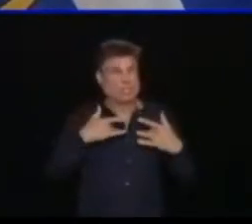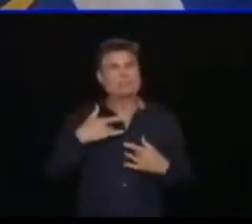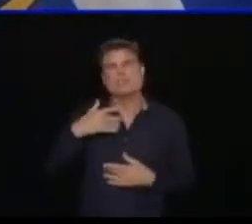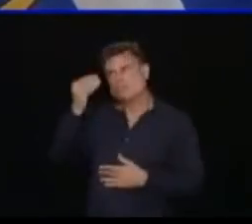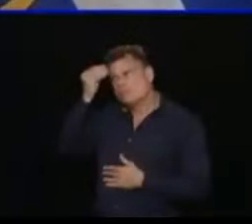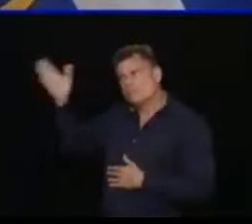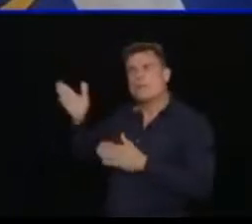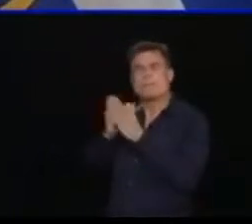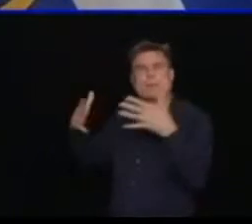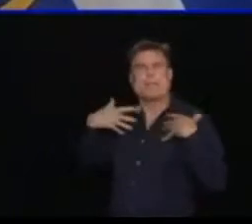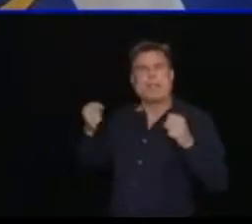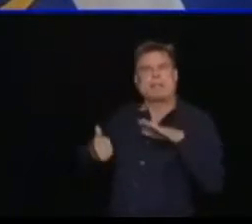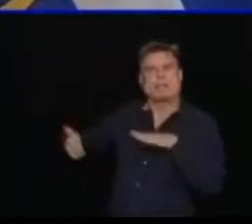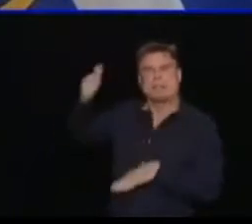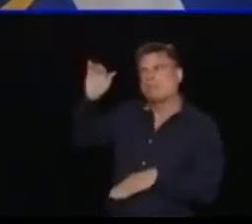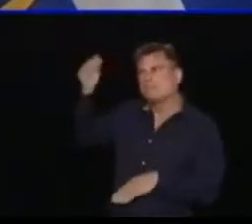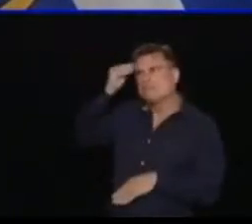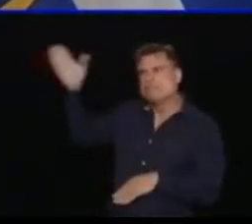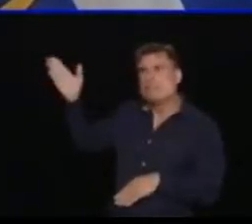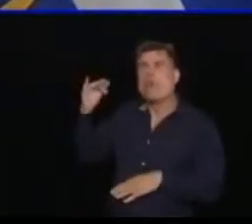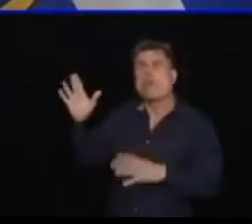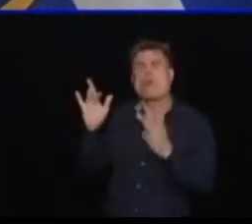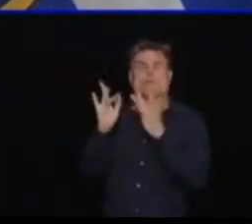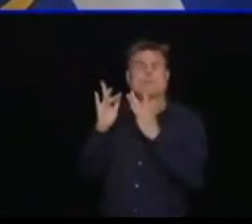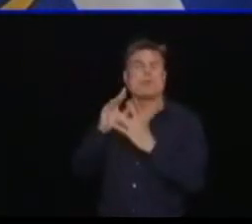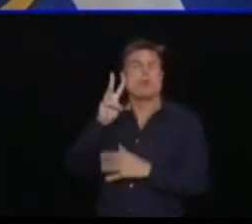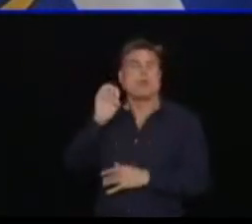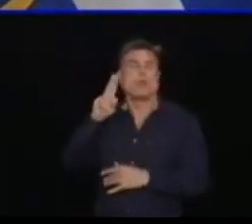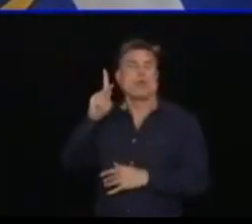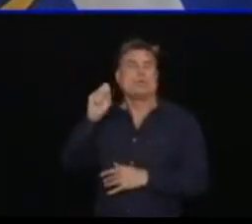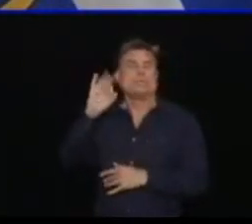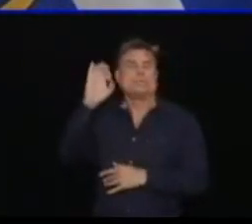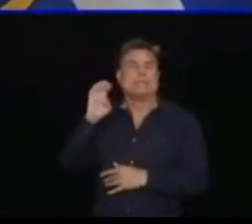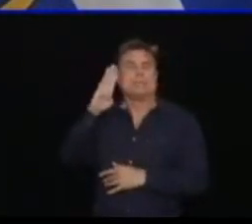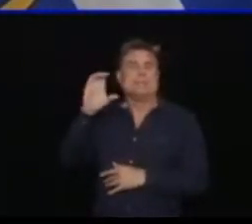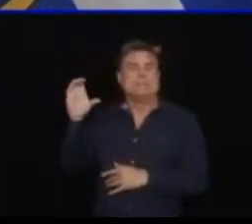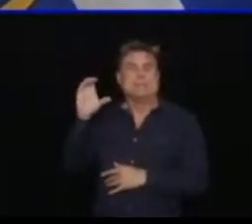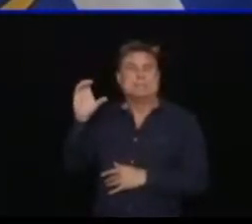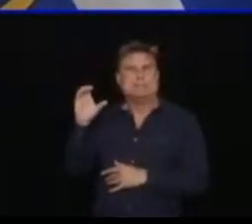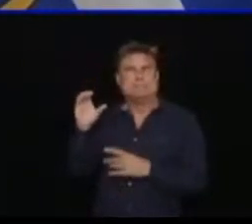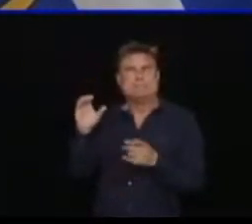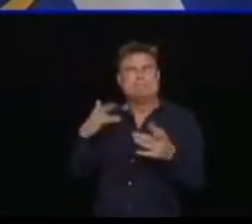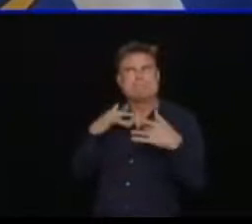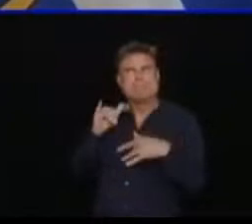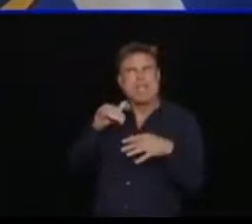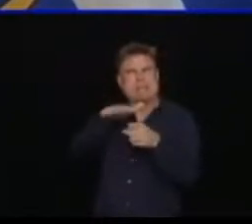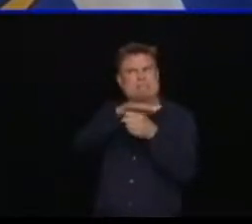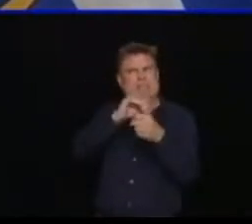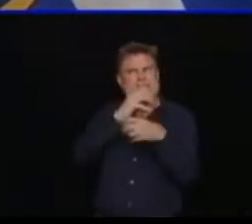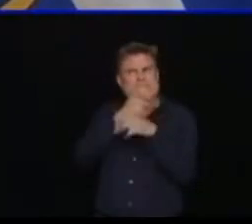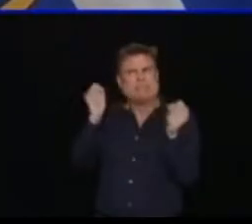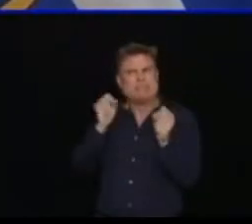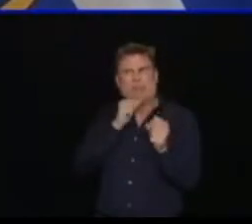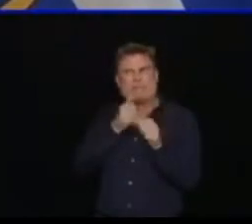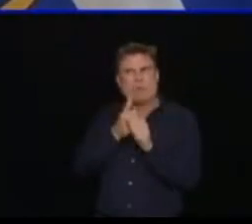WorkSafe BC WorkSafe BC。我们主要做的目的就是要把这个曲线拉平。 Thank you. Next question comes from